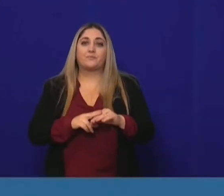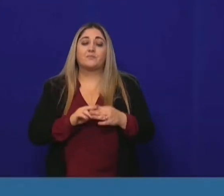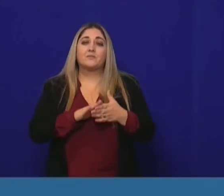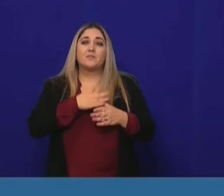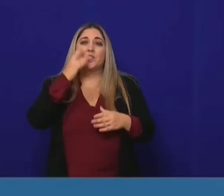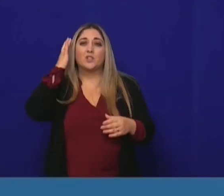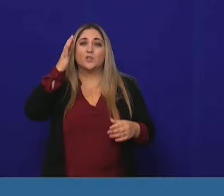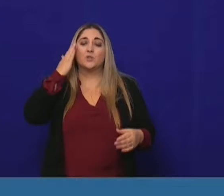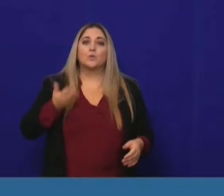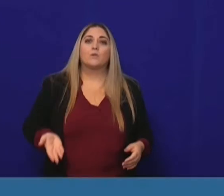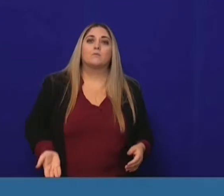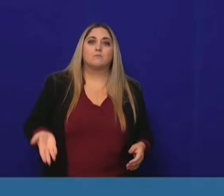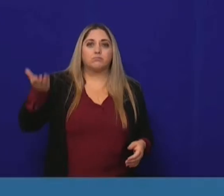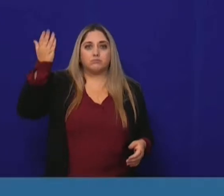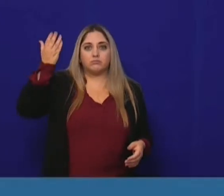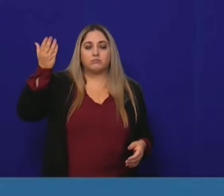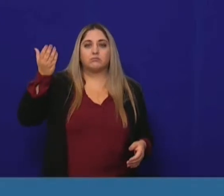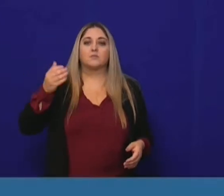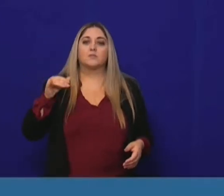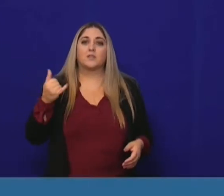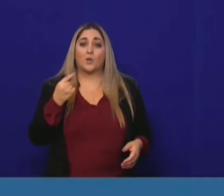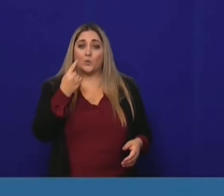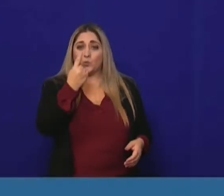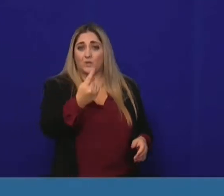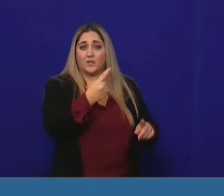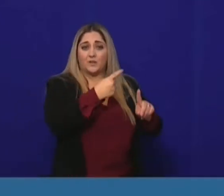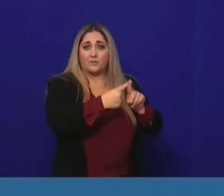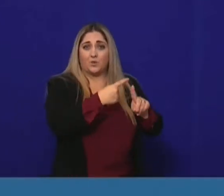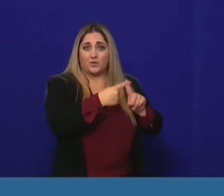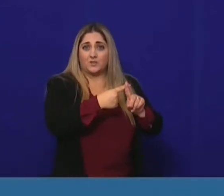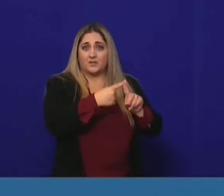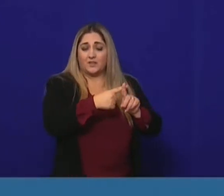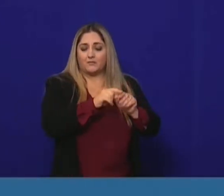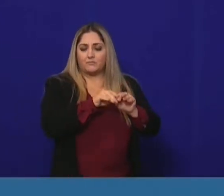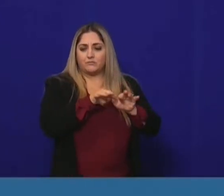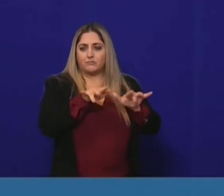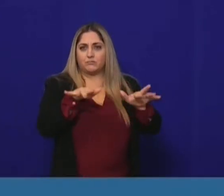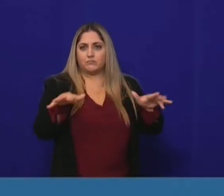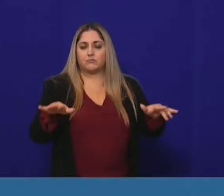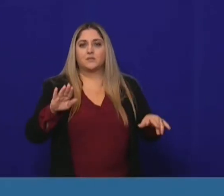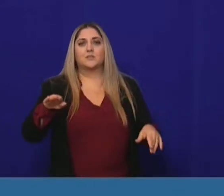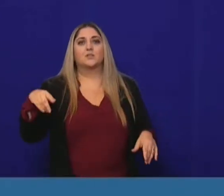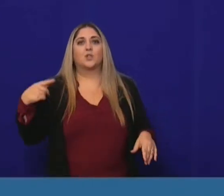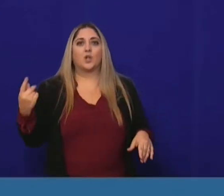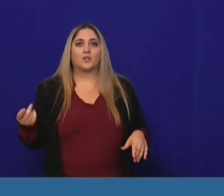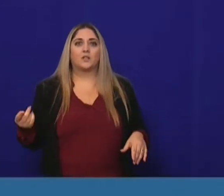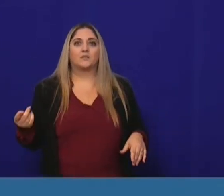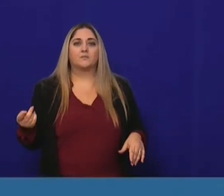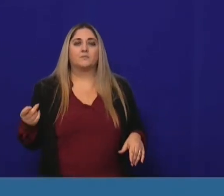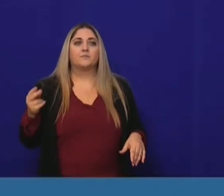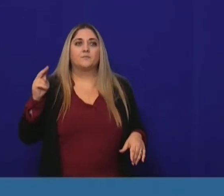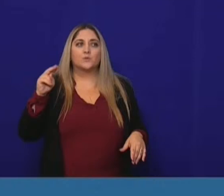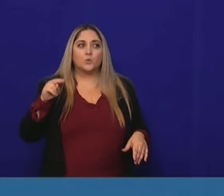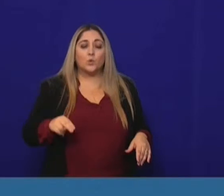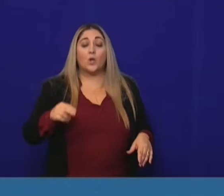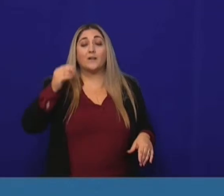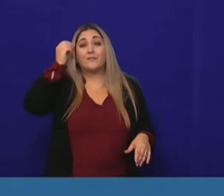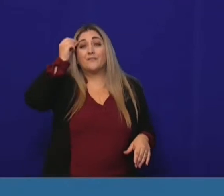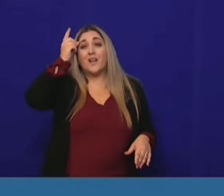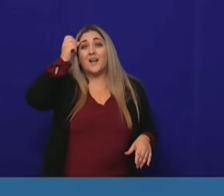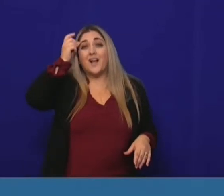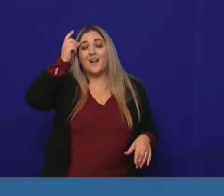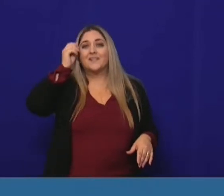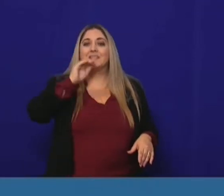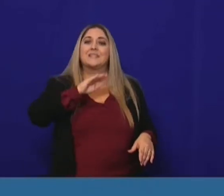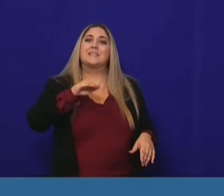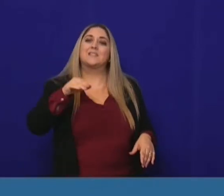ċans iktar li inti tkun qed ikun hemm xi ħadd li jista' jkun pożittiv u jista' jitrasmetti lil ħadd ieħor. U anke rridu dejjem niftakru